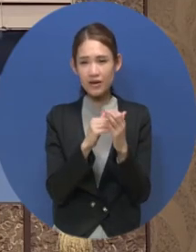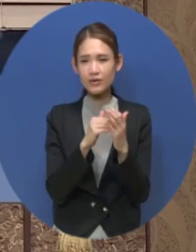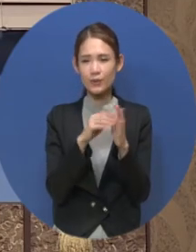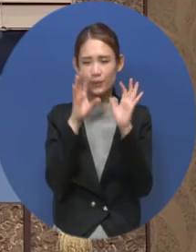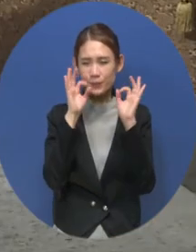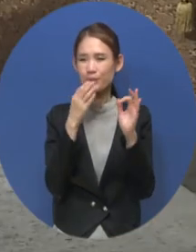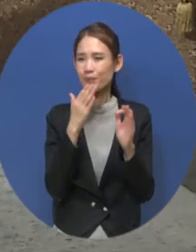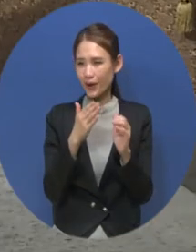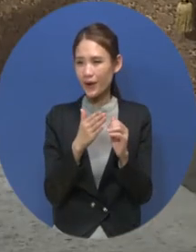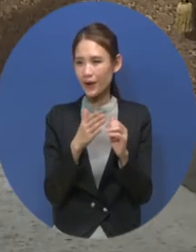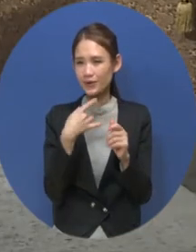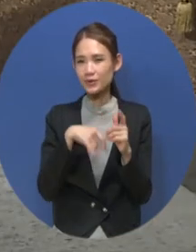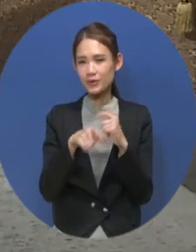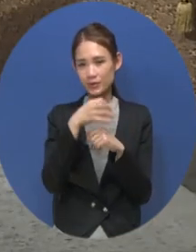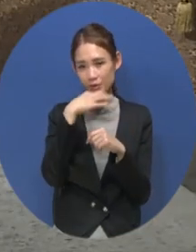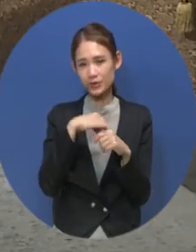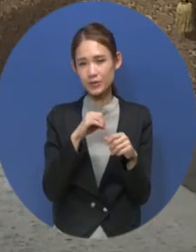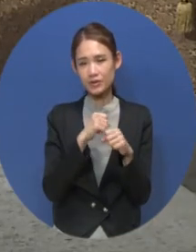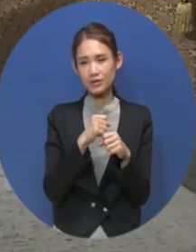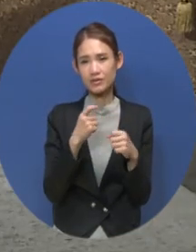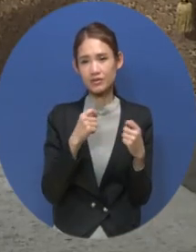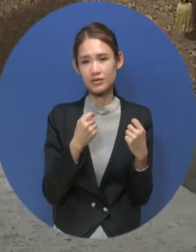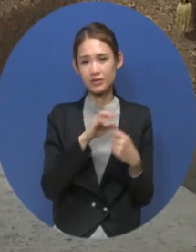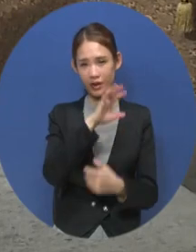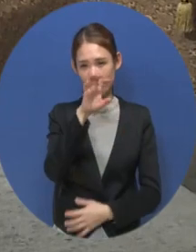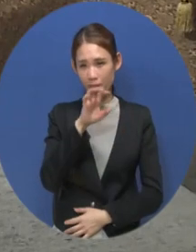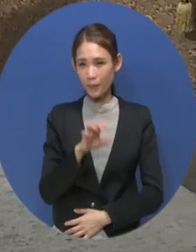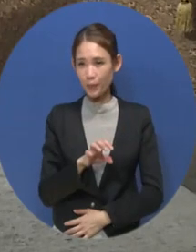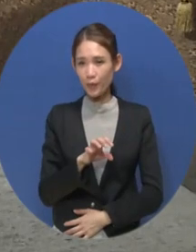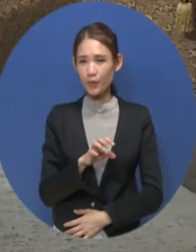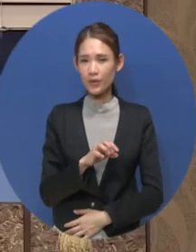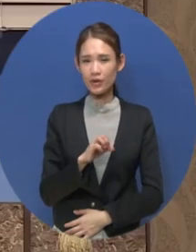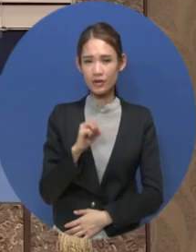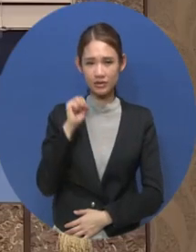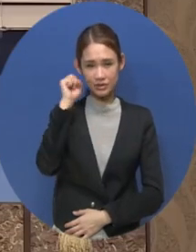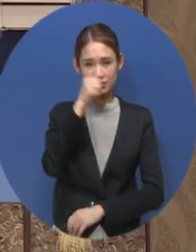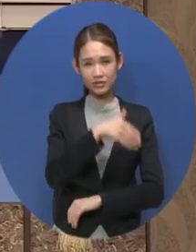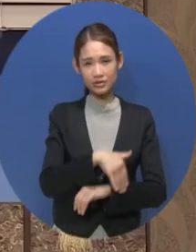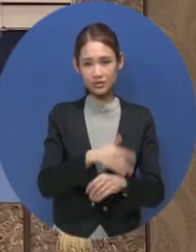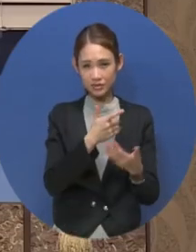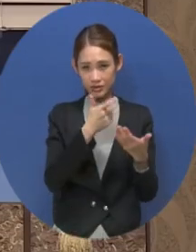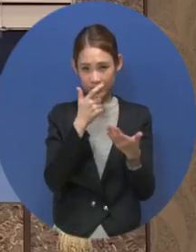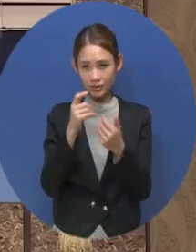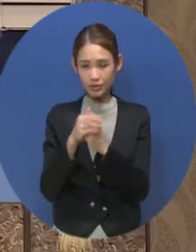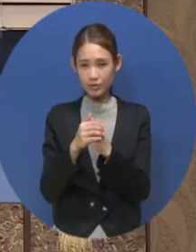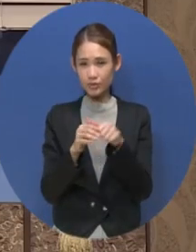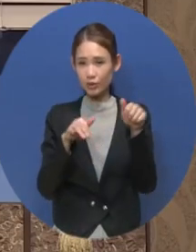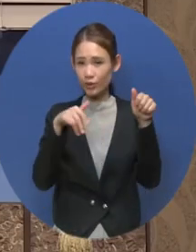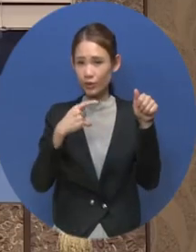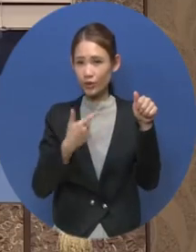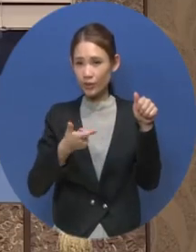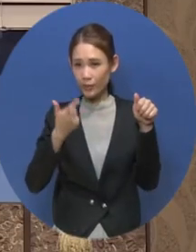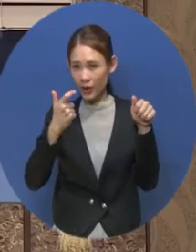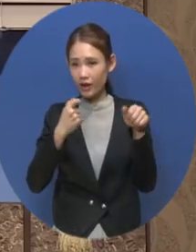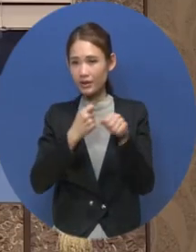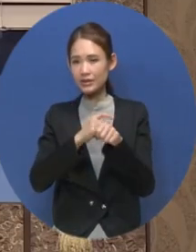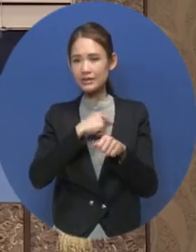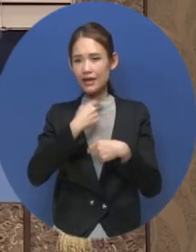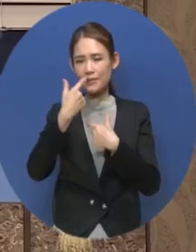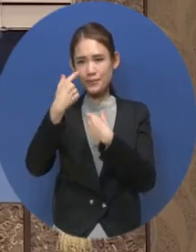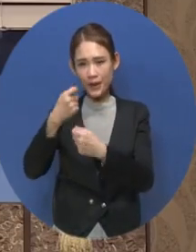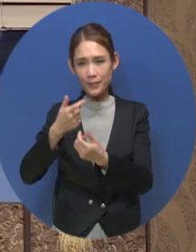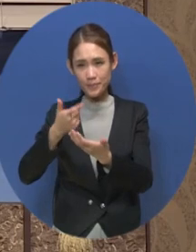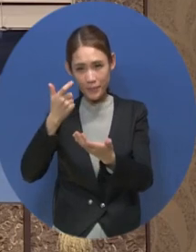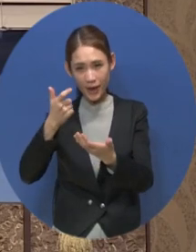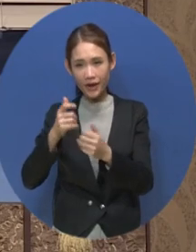있습니다. 효율적으로 이제 운동을 그렇습니다. 그래서 반복 훈련을 하는 거죠. 스포츠는. 그래서 사회 선수들한테 뭐 5초에 격발하는 게 가장 잘 맞는다